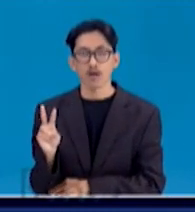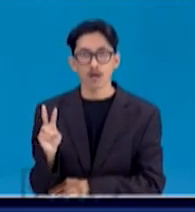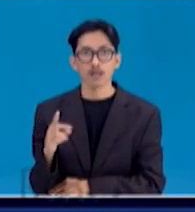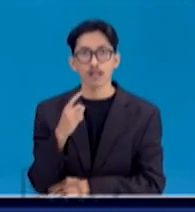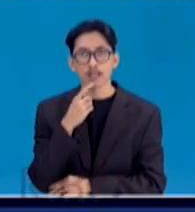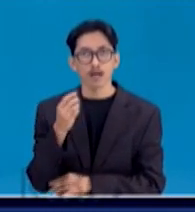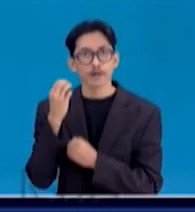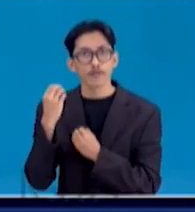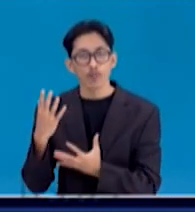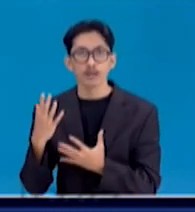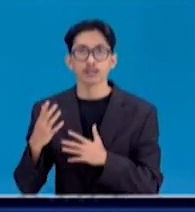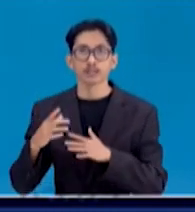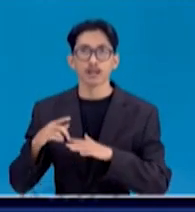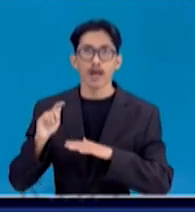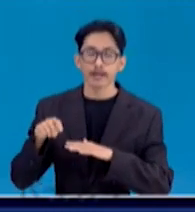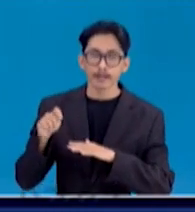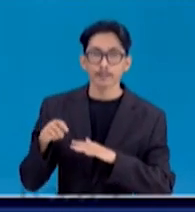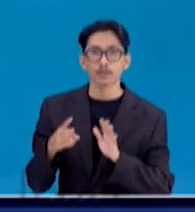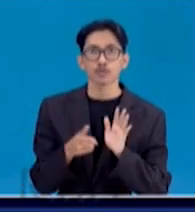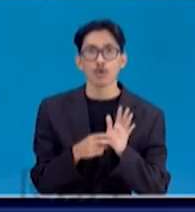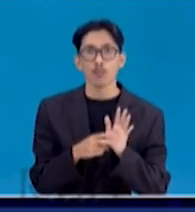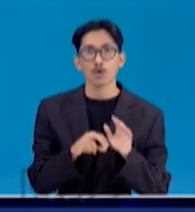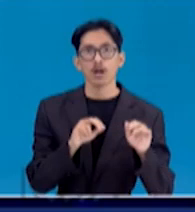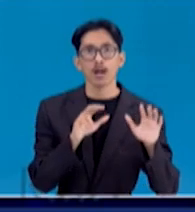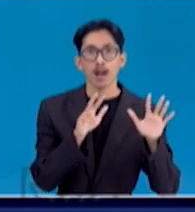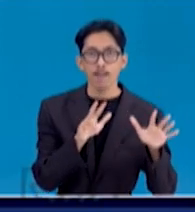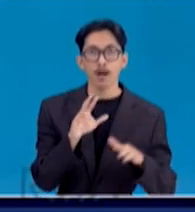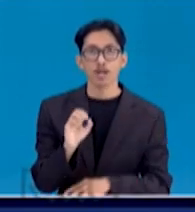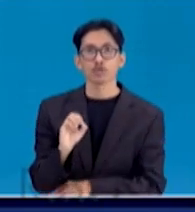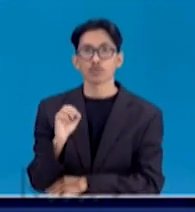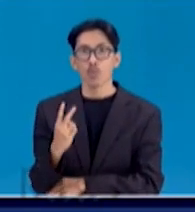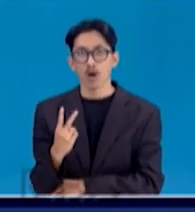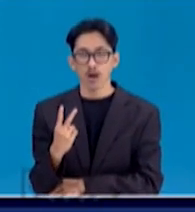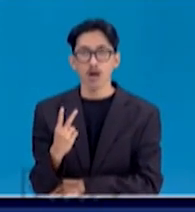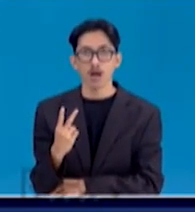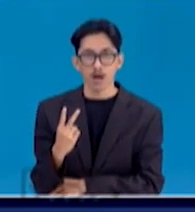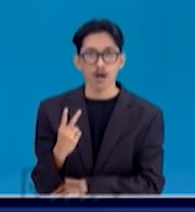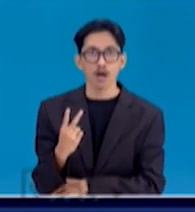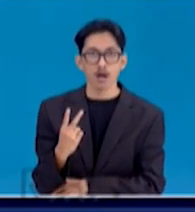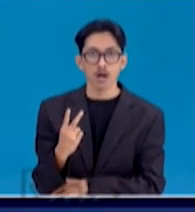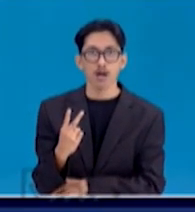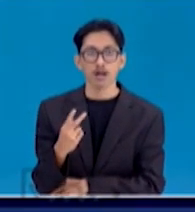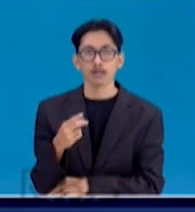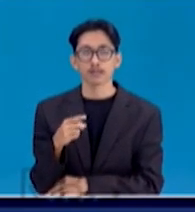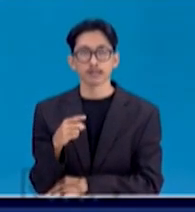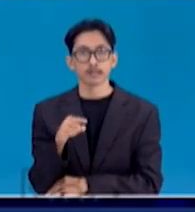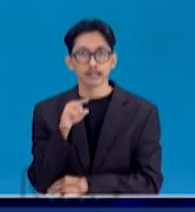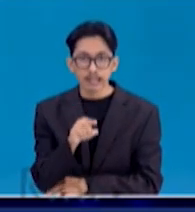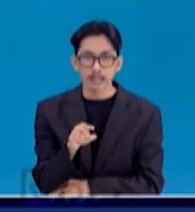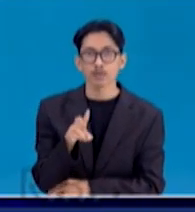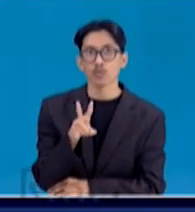hakim, penetapan majelis hakim nomor 802 garing Pit Sus